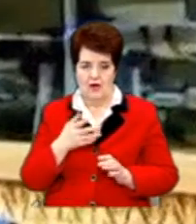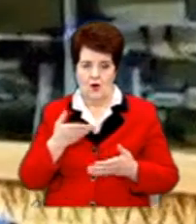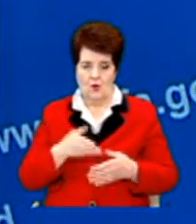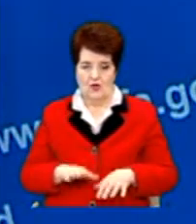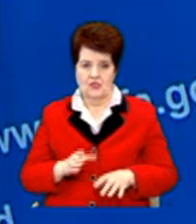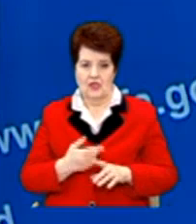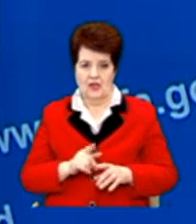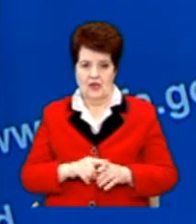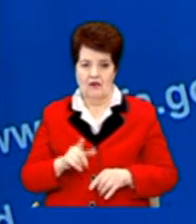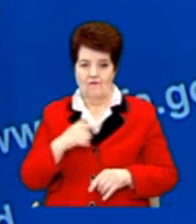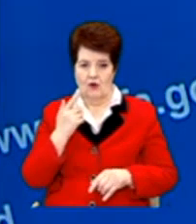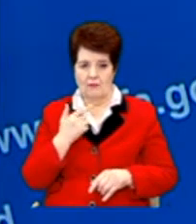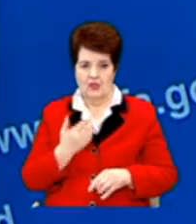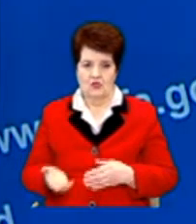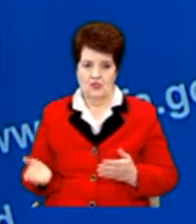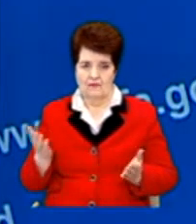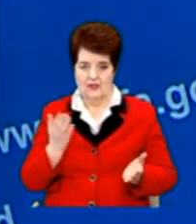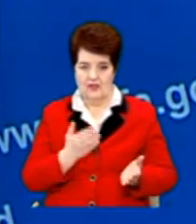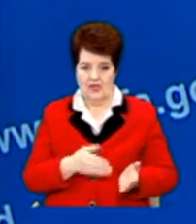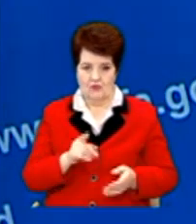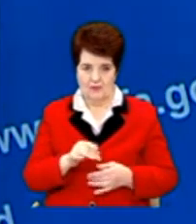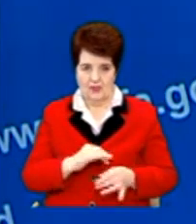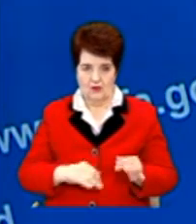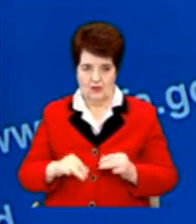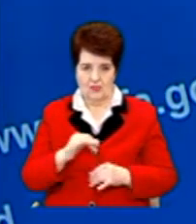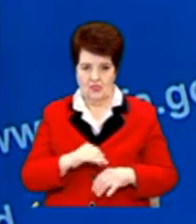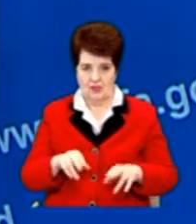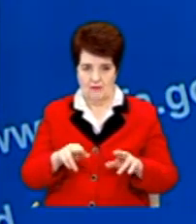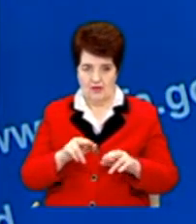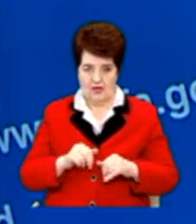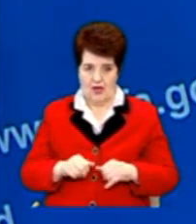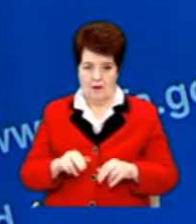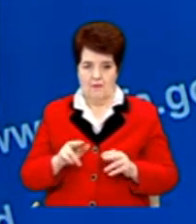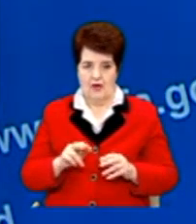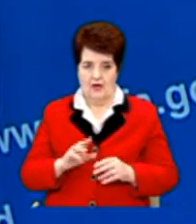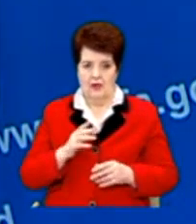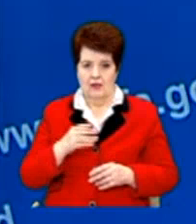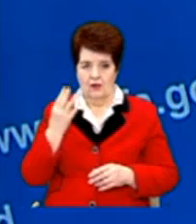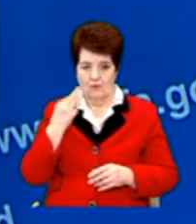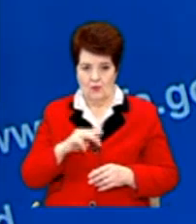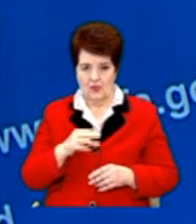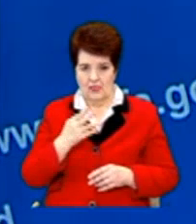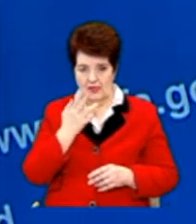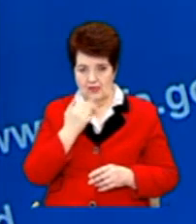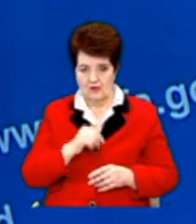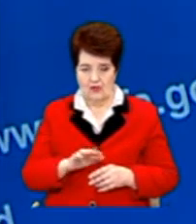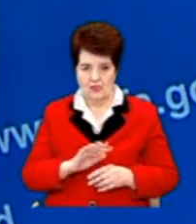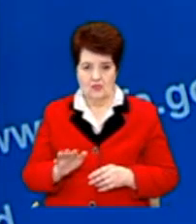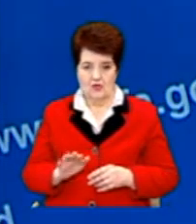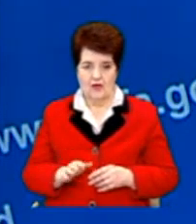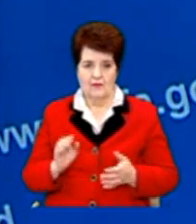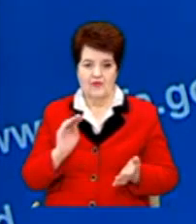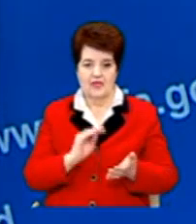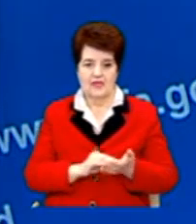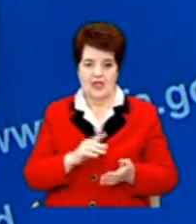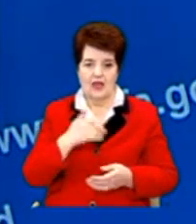limba în care vorbește invitatul pentru discursul în plenul adunării parlamentare, în mod tradițional nici nu se indică. Se indică